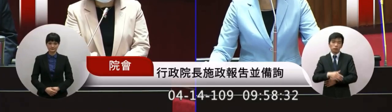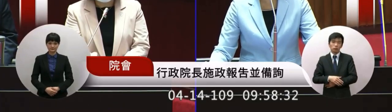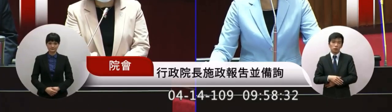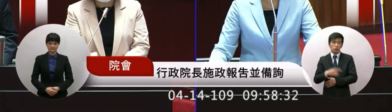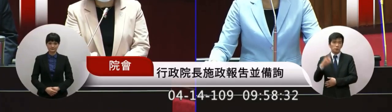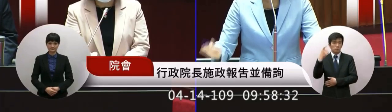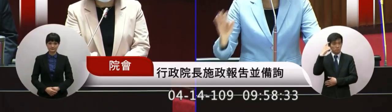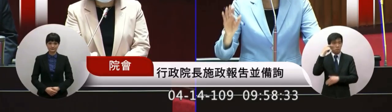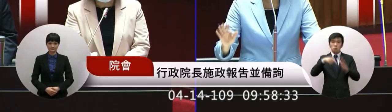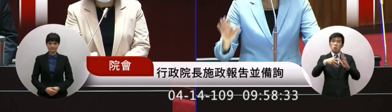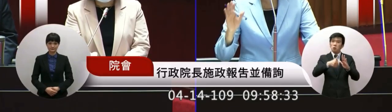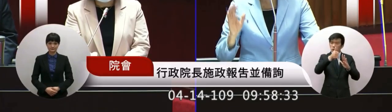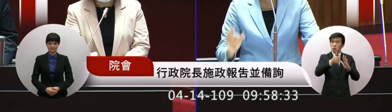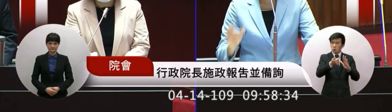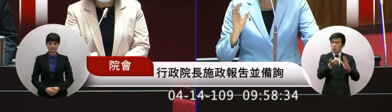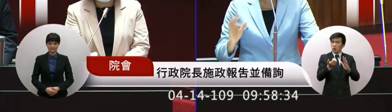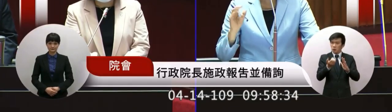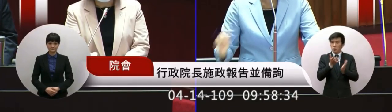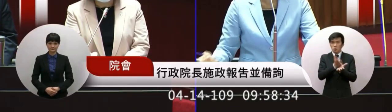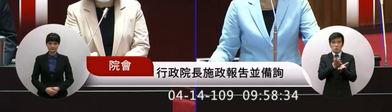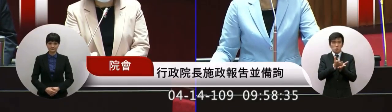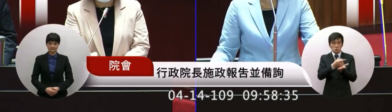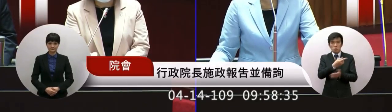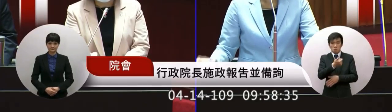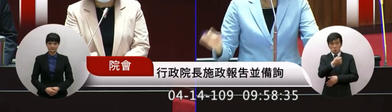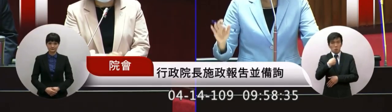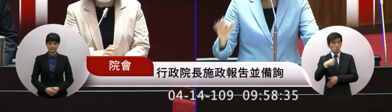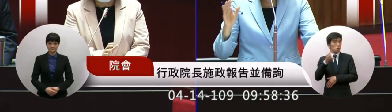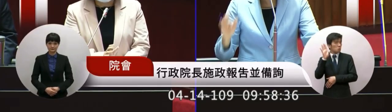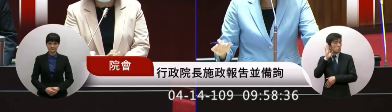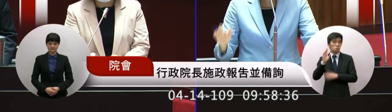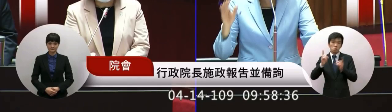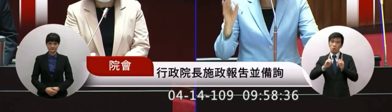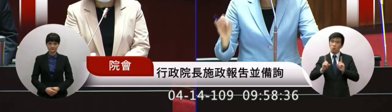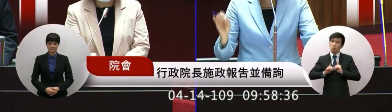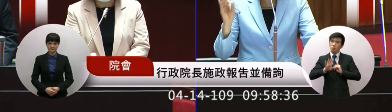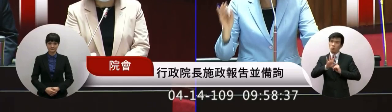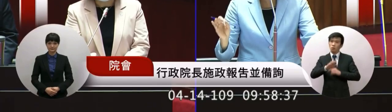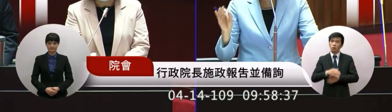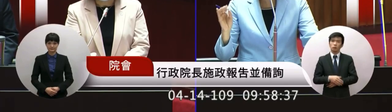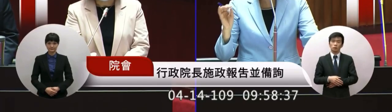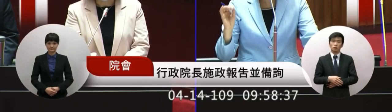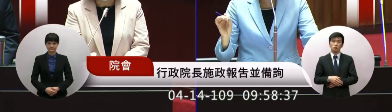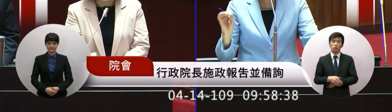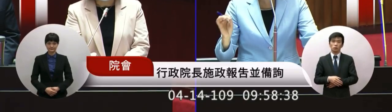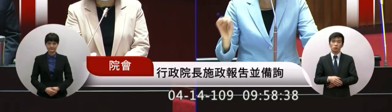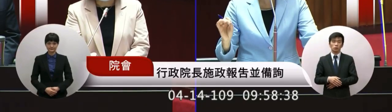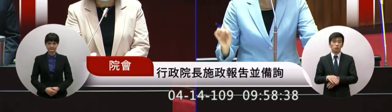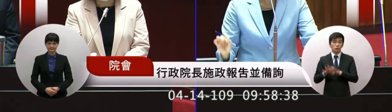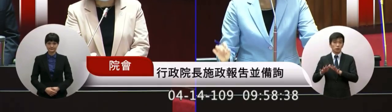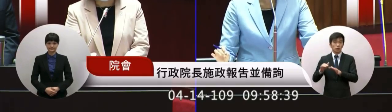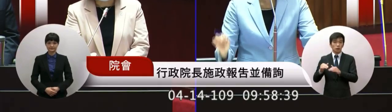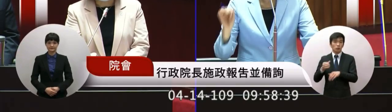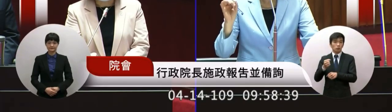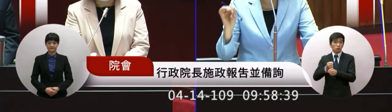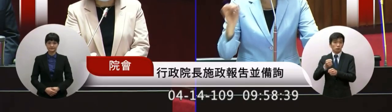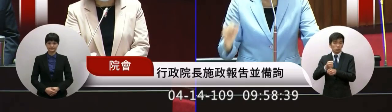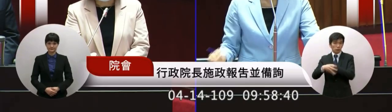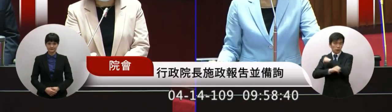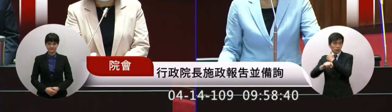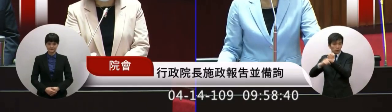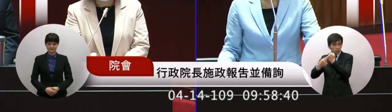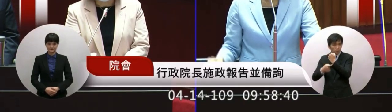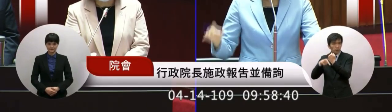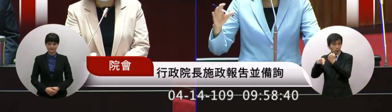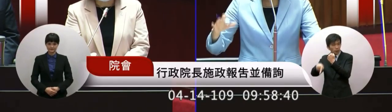常非常接地气，刚才你的发言是让本席非常的感动的。知道现在因为本的劳工基准法当中的没